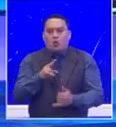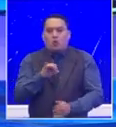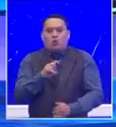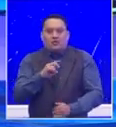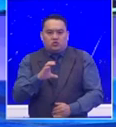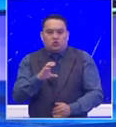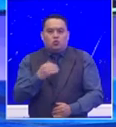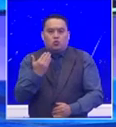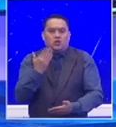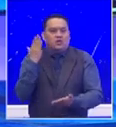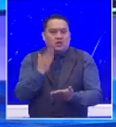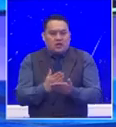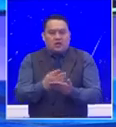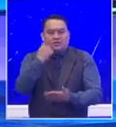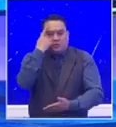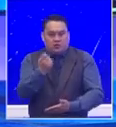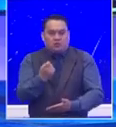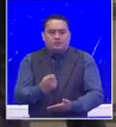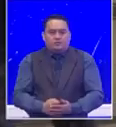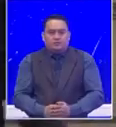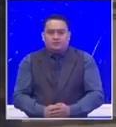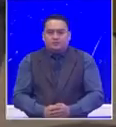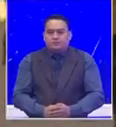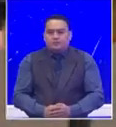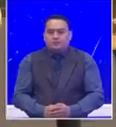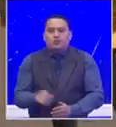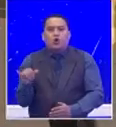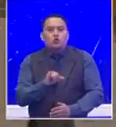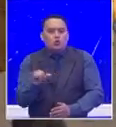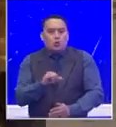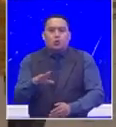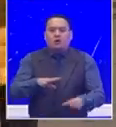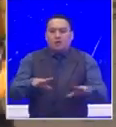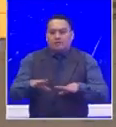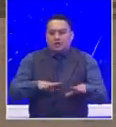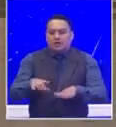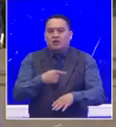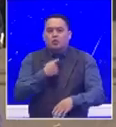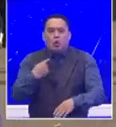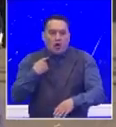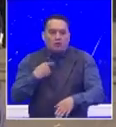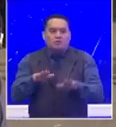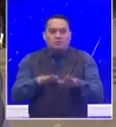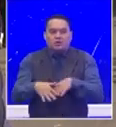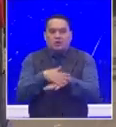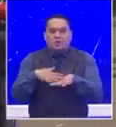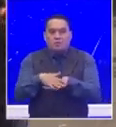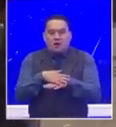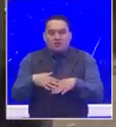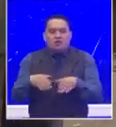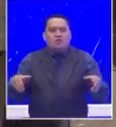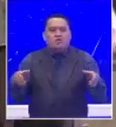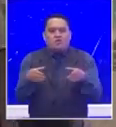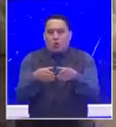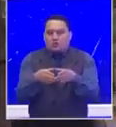пандемии коронавируса, у них есть. В субботу коммунальный рынок Талдыкургана становится местом самого массового скопления